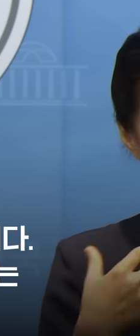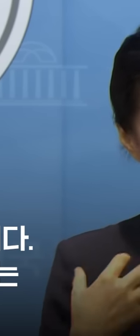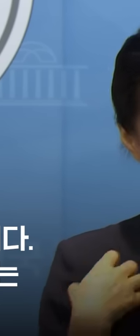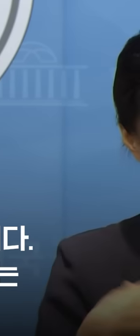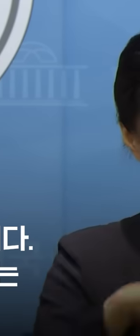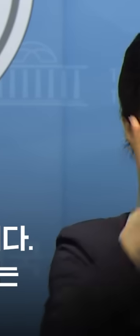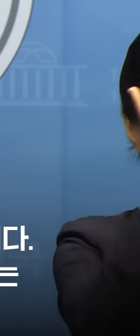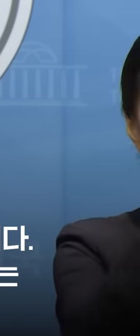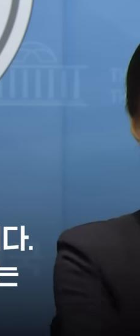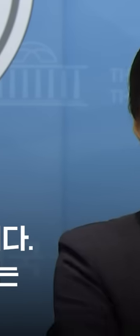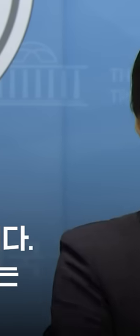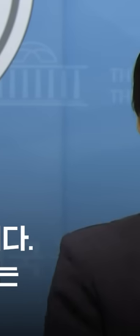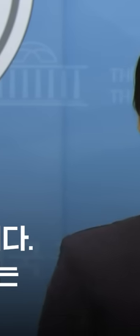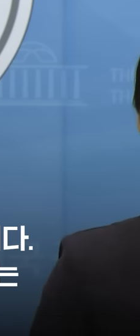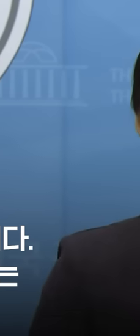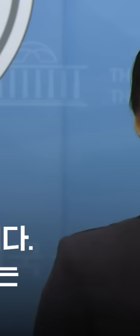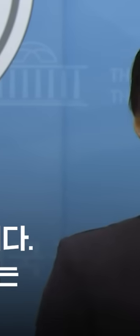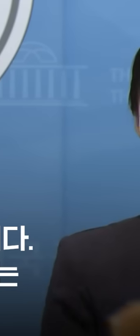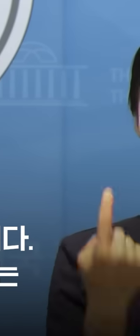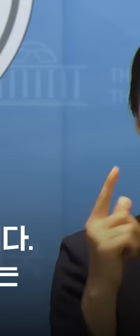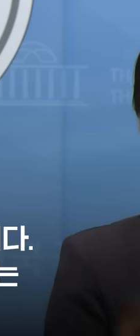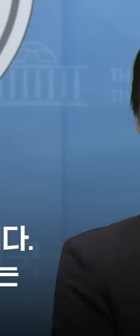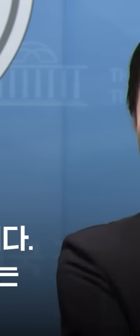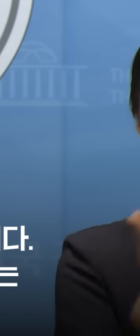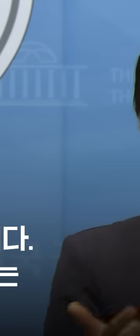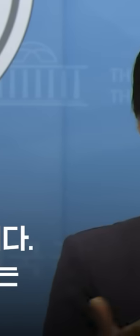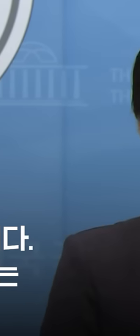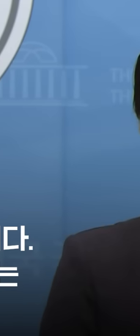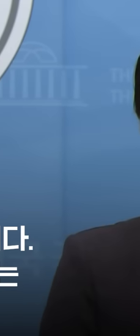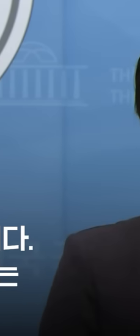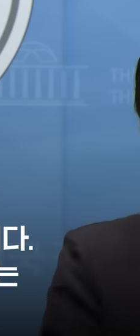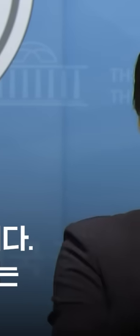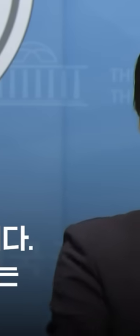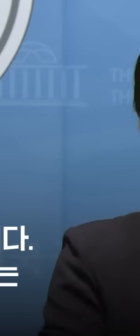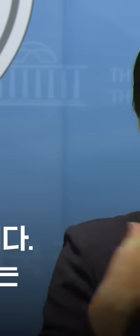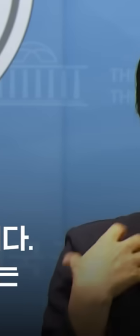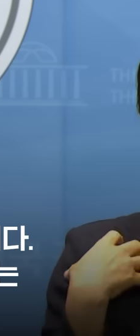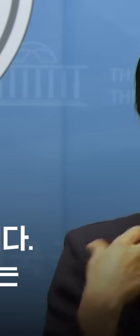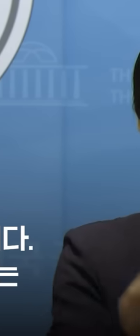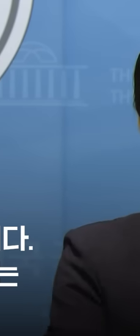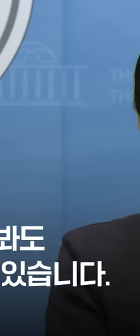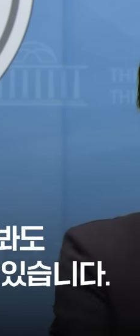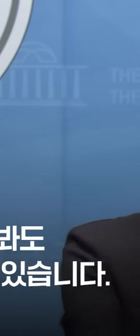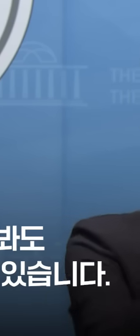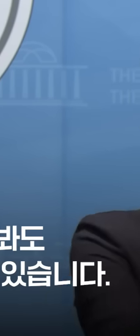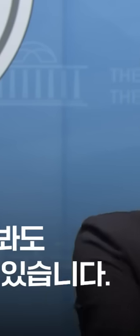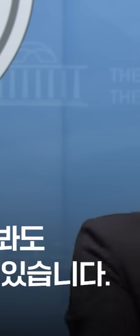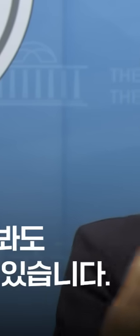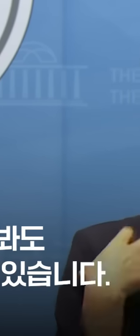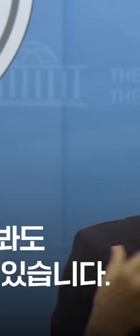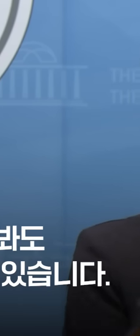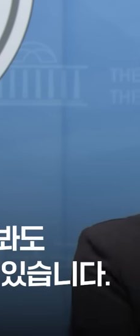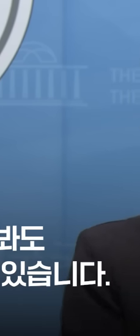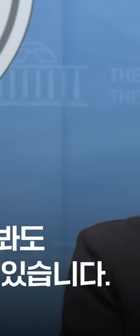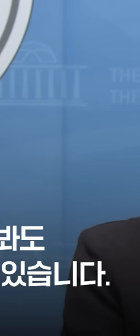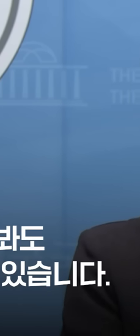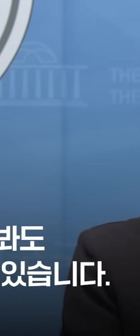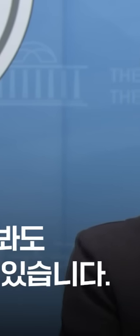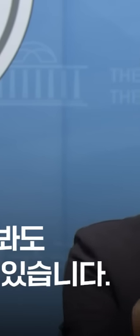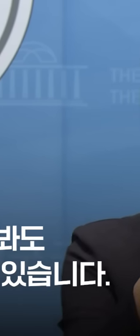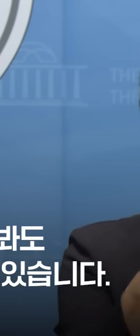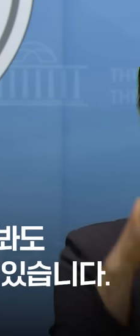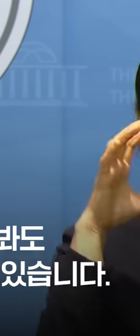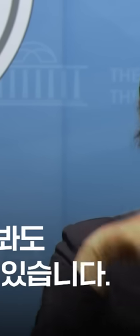봅니다 어제 하루 동안 윤석열 정부의 공공 기관장 또는 국무위원 후보자들이